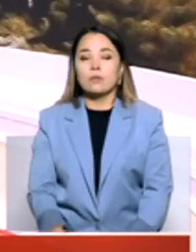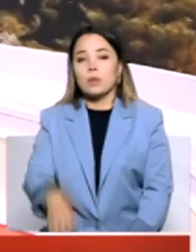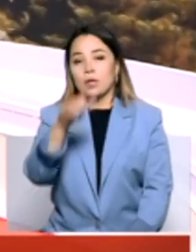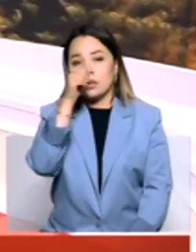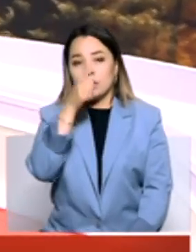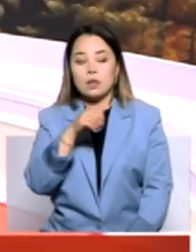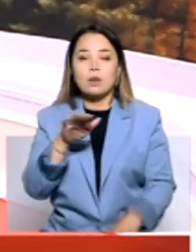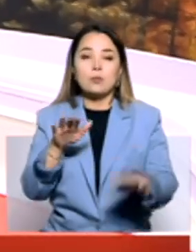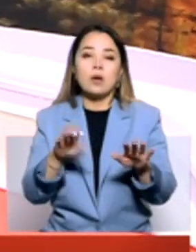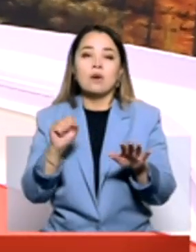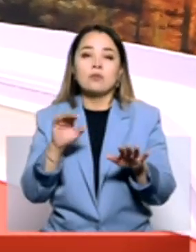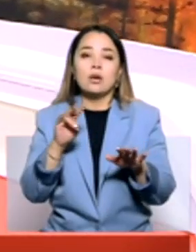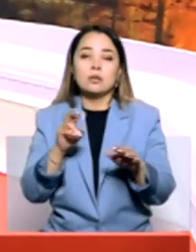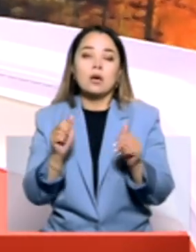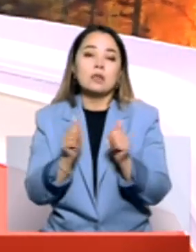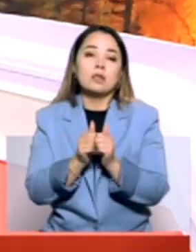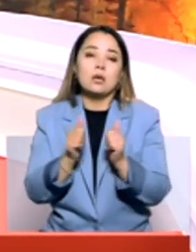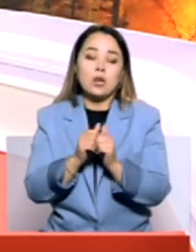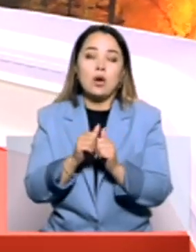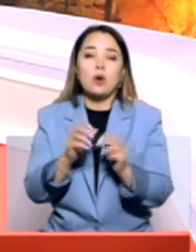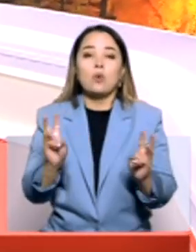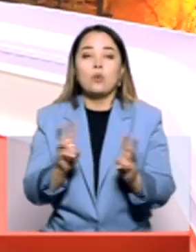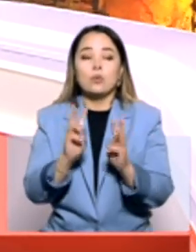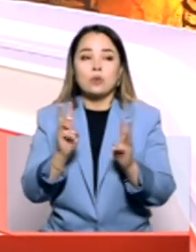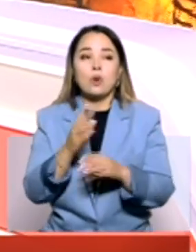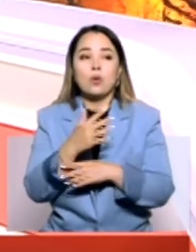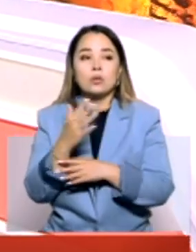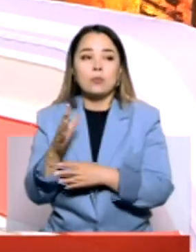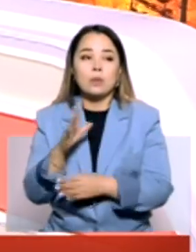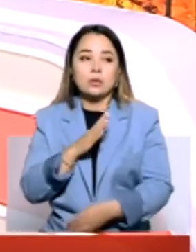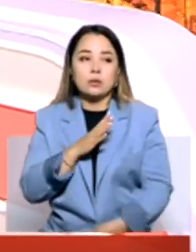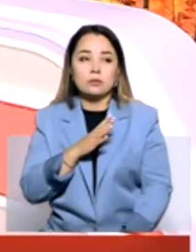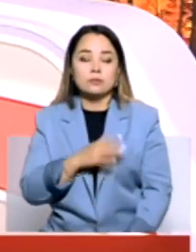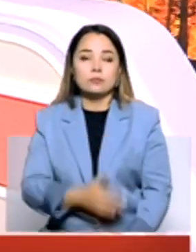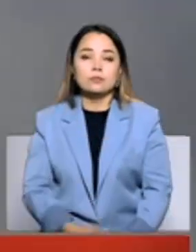ал Грекия астанасы Афины маңында орман өртеніп жатыр.